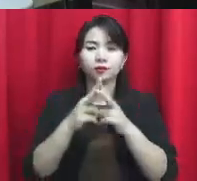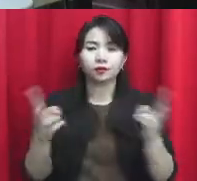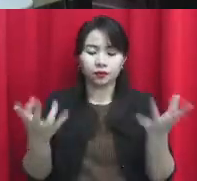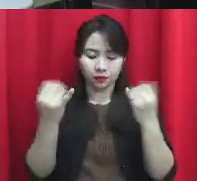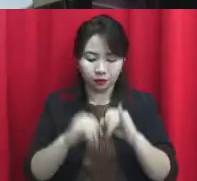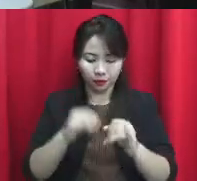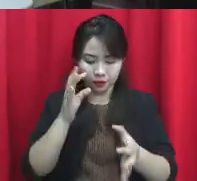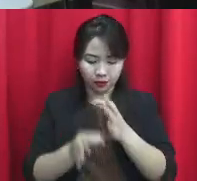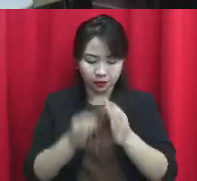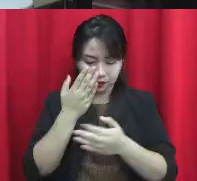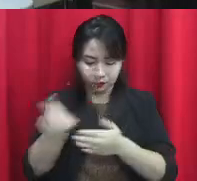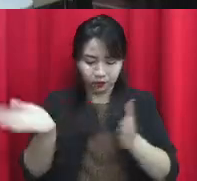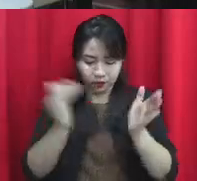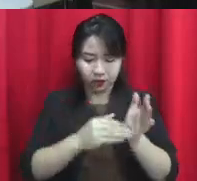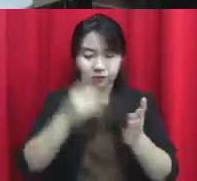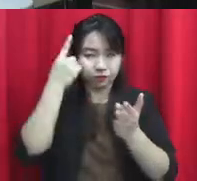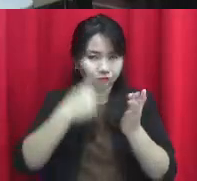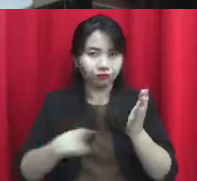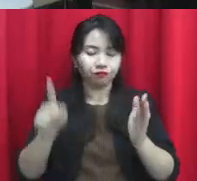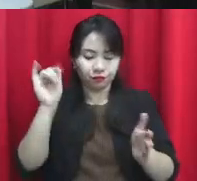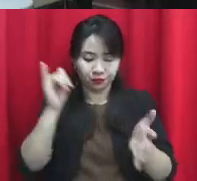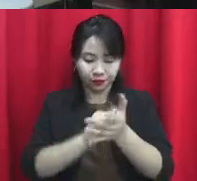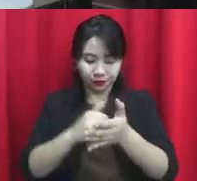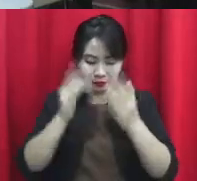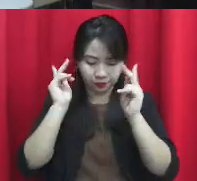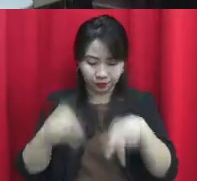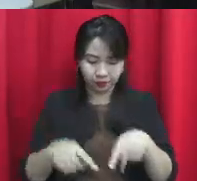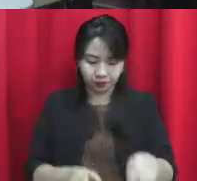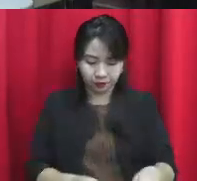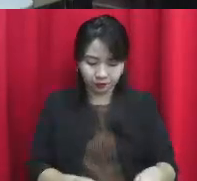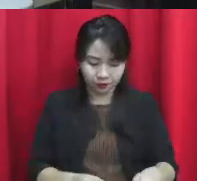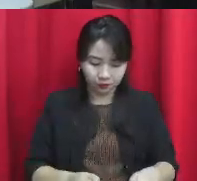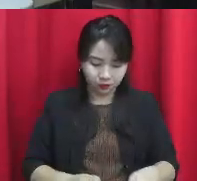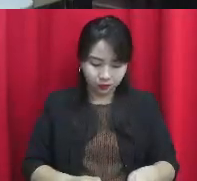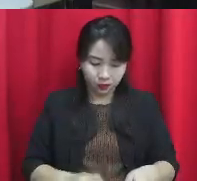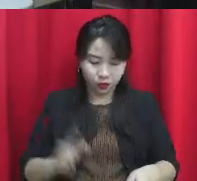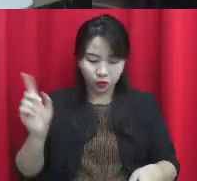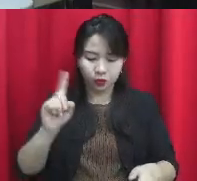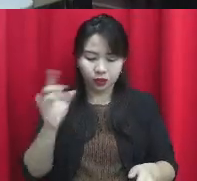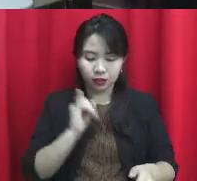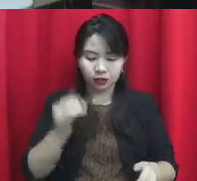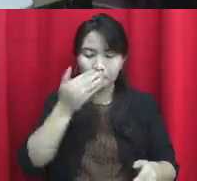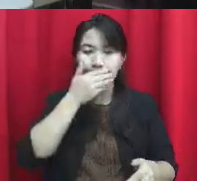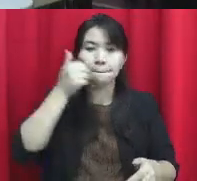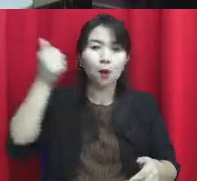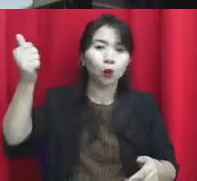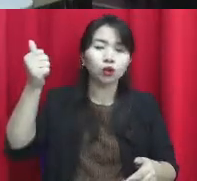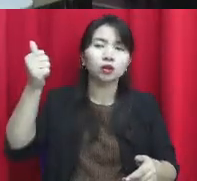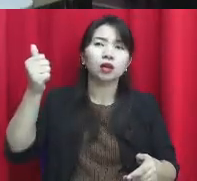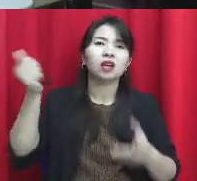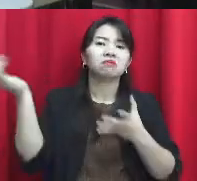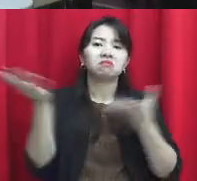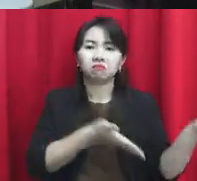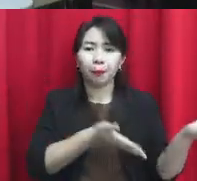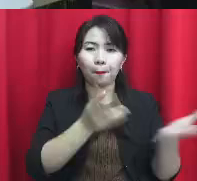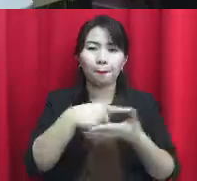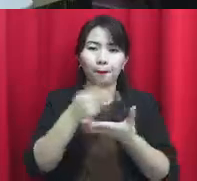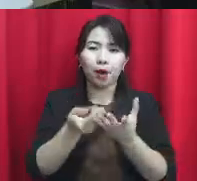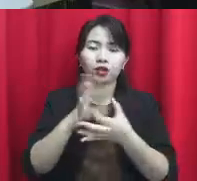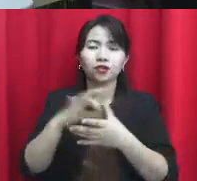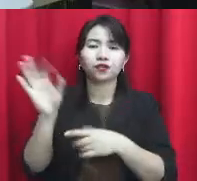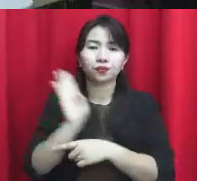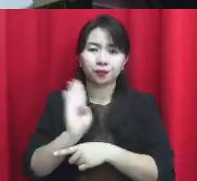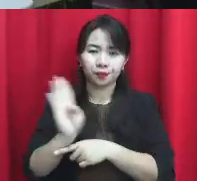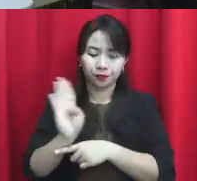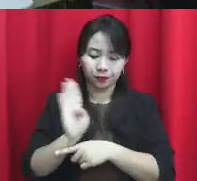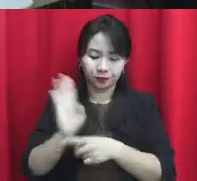minsan ito yung pinaka nagiging most neglected part ng baligatan no kasi alam niyo